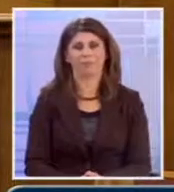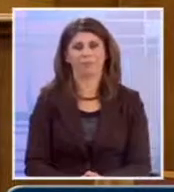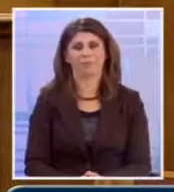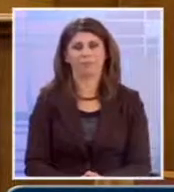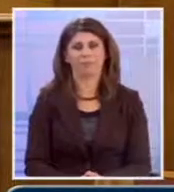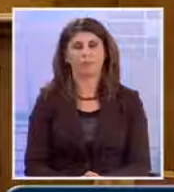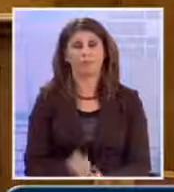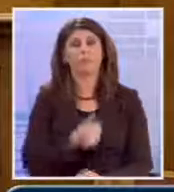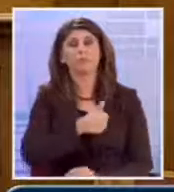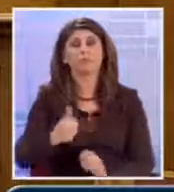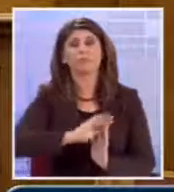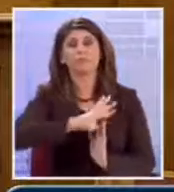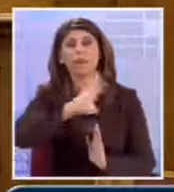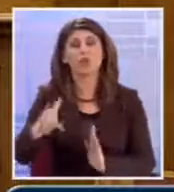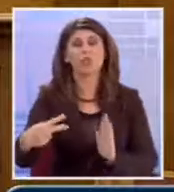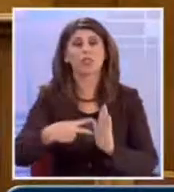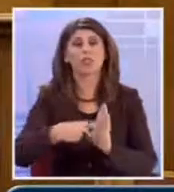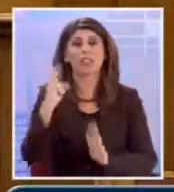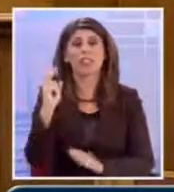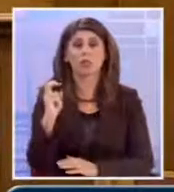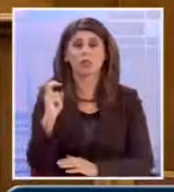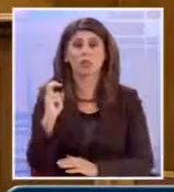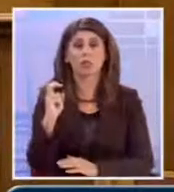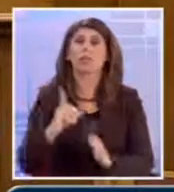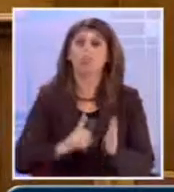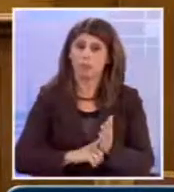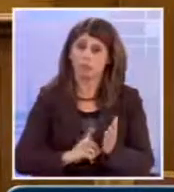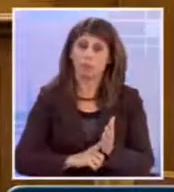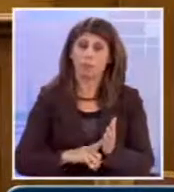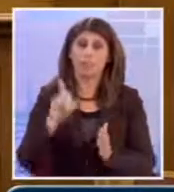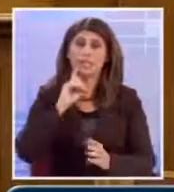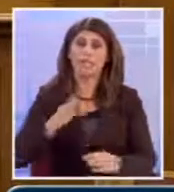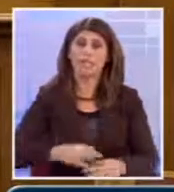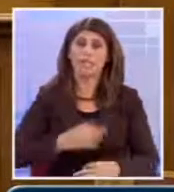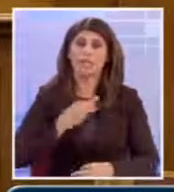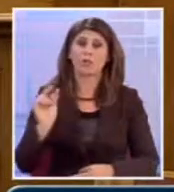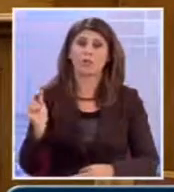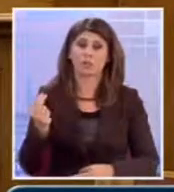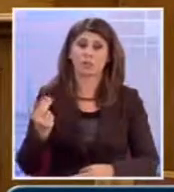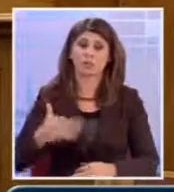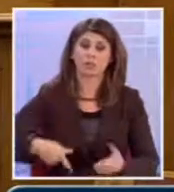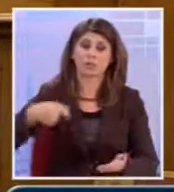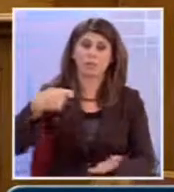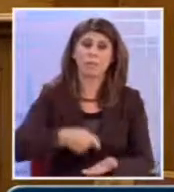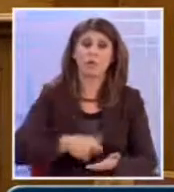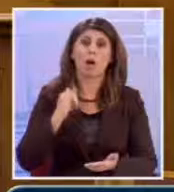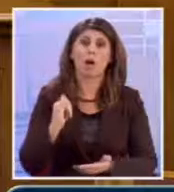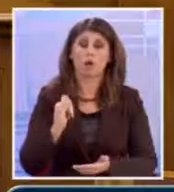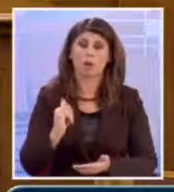Μόνον έως το 2020 θα πρέπει, κυρίες και κύριοι βουλευτές, να πληρώσουμε